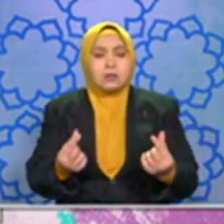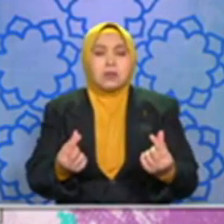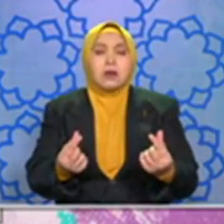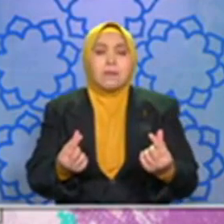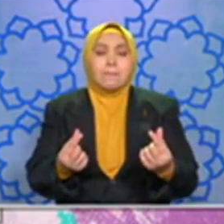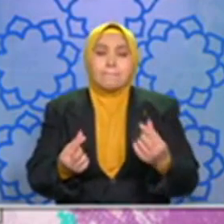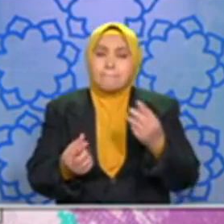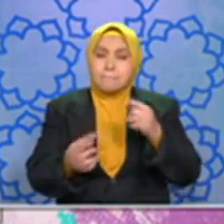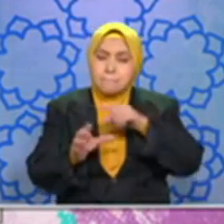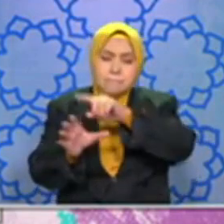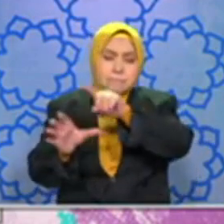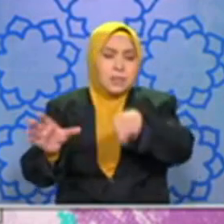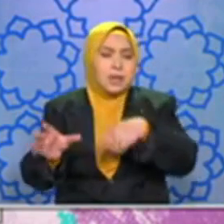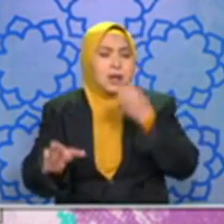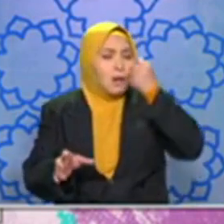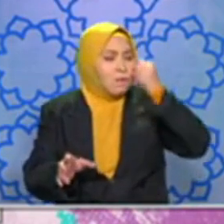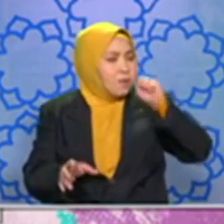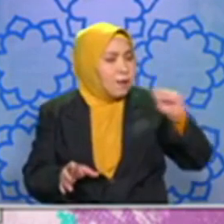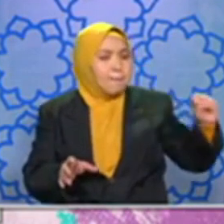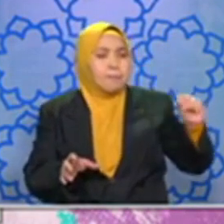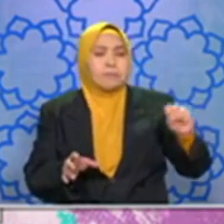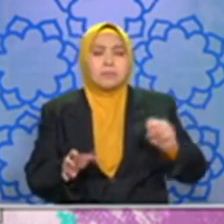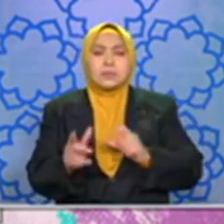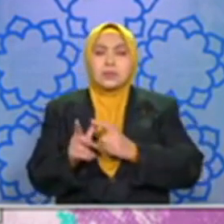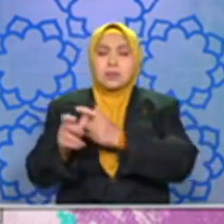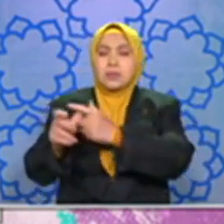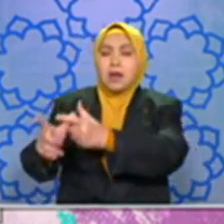أدبارهم نفورا